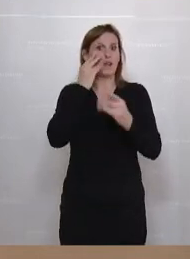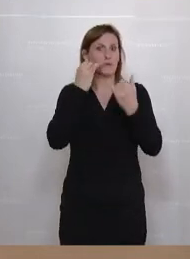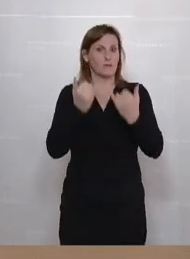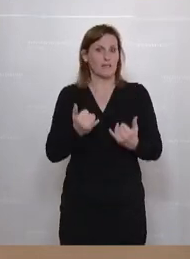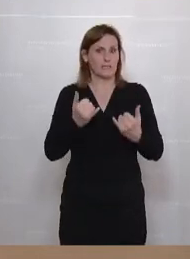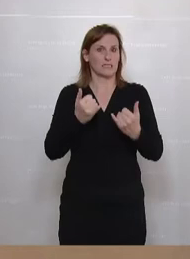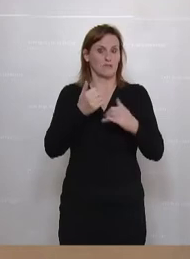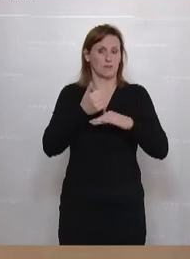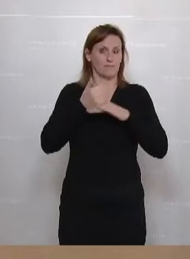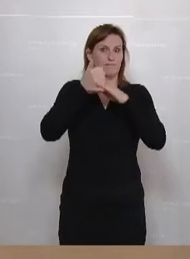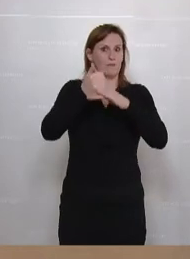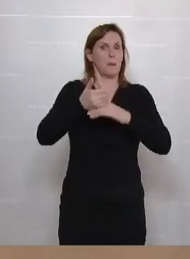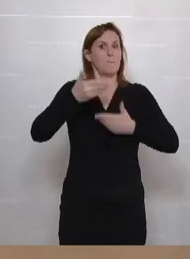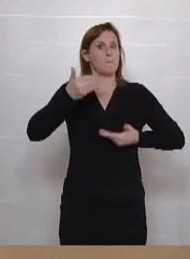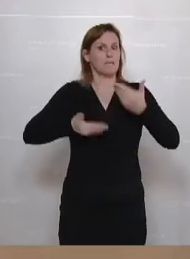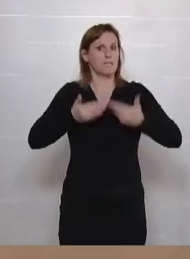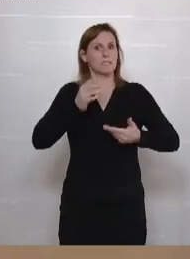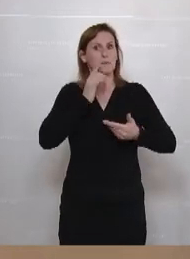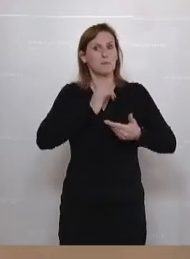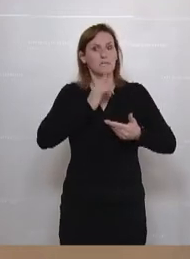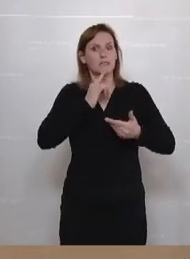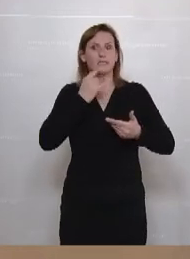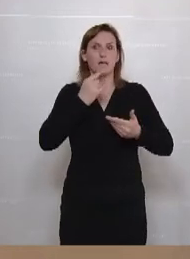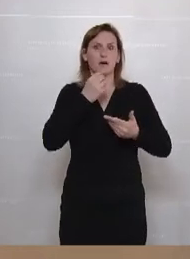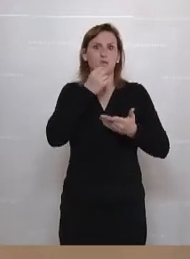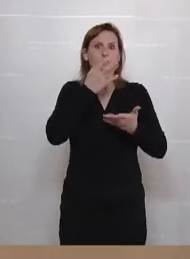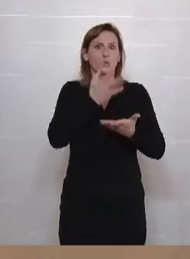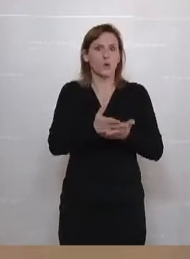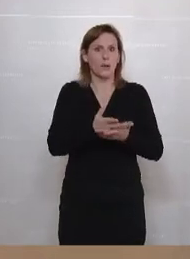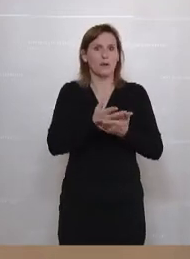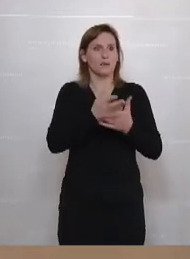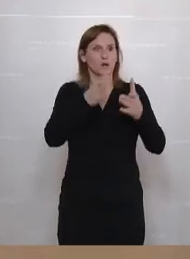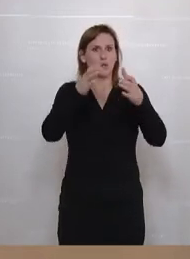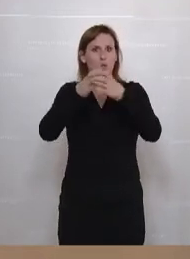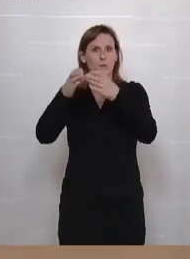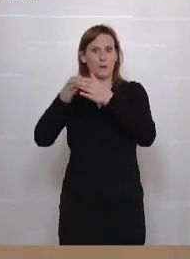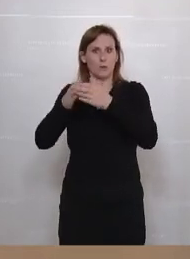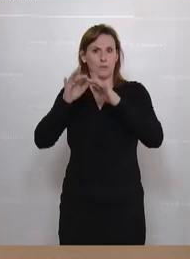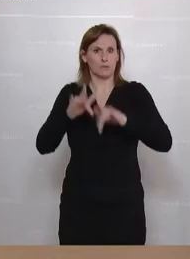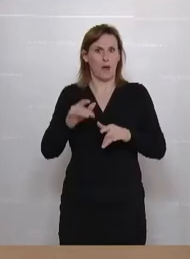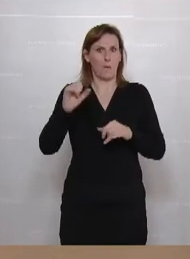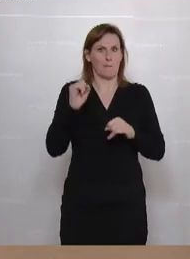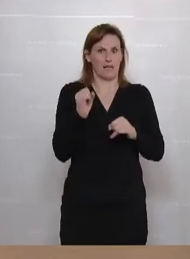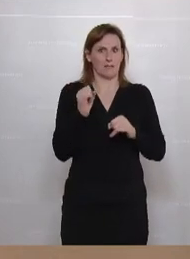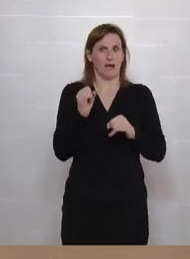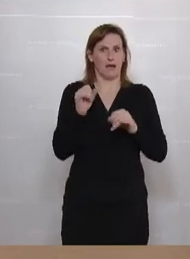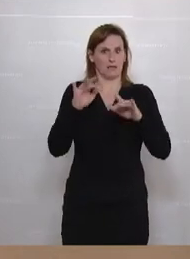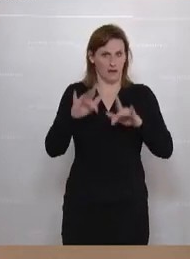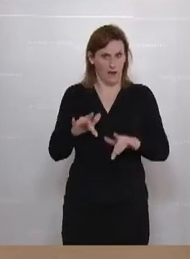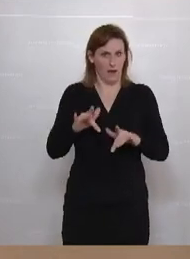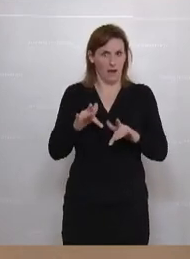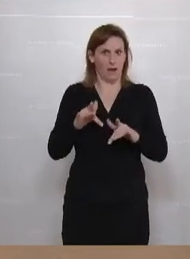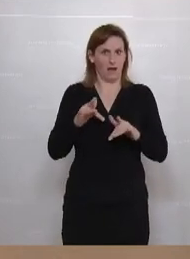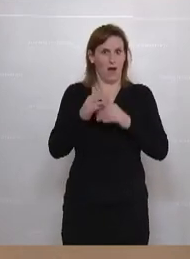Flucht nach vorne anzutreten. Er hat jetzt zugegeben, dass eritreische Truppen in der Provinz Tigray präsent sind, hat jetzt heute früh gesagt, dass sie